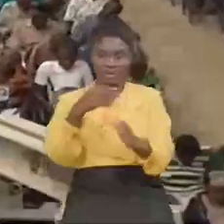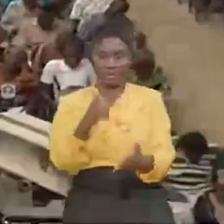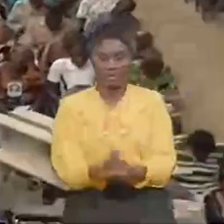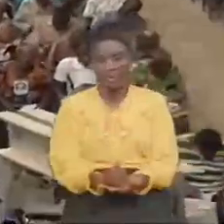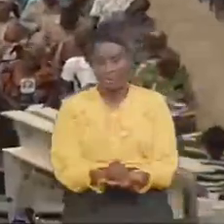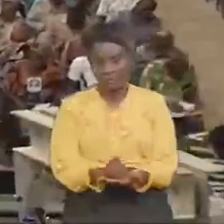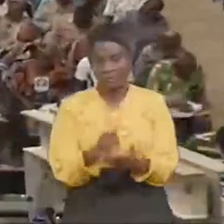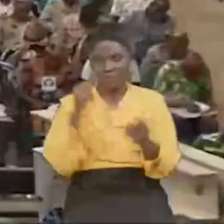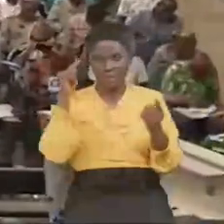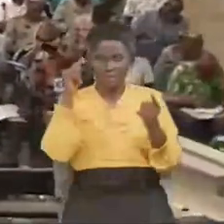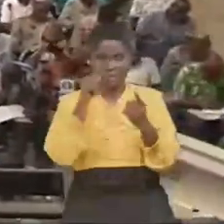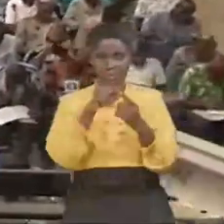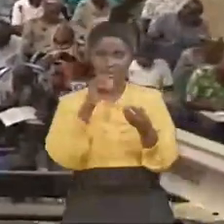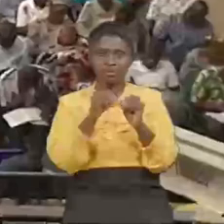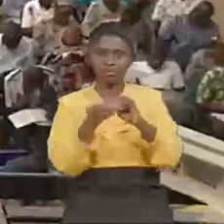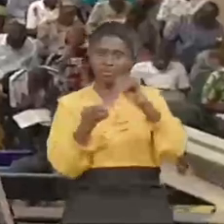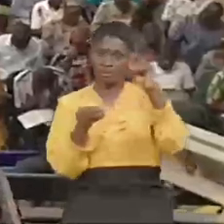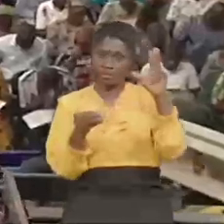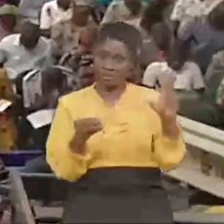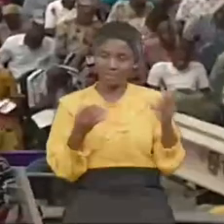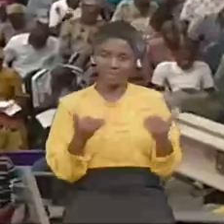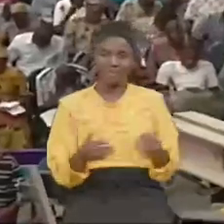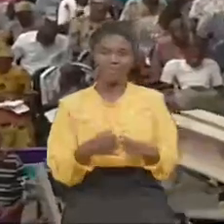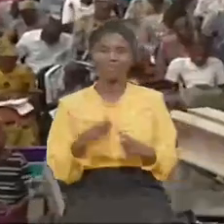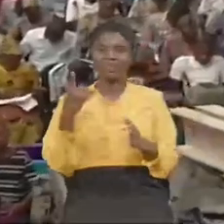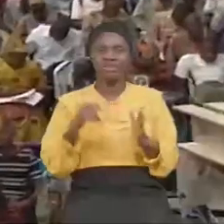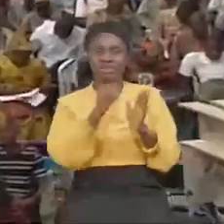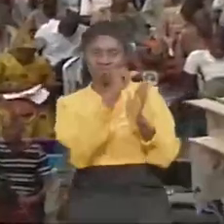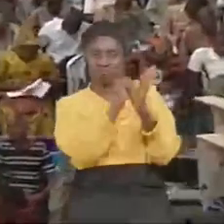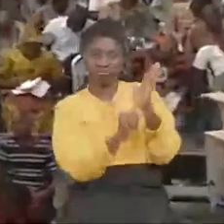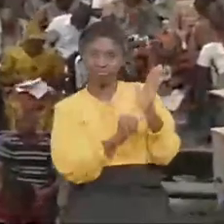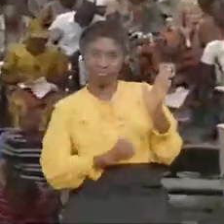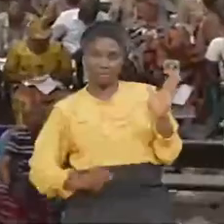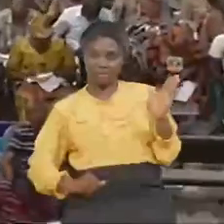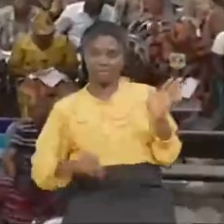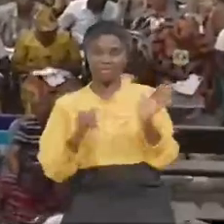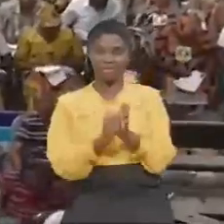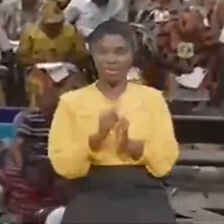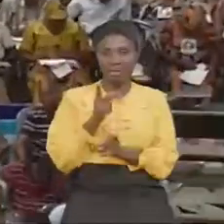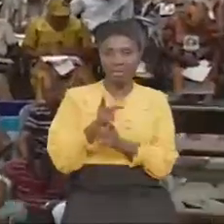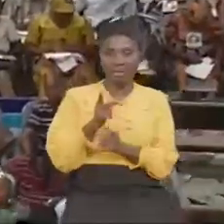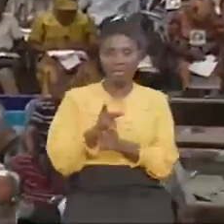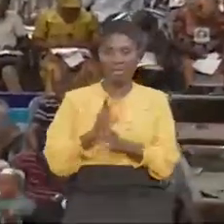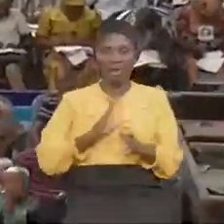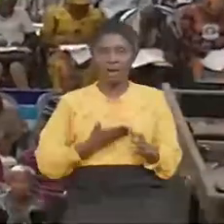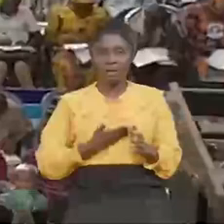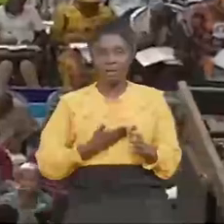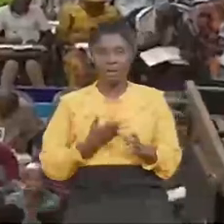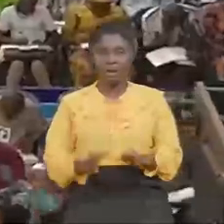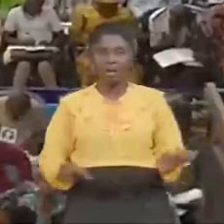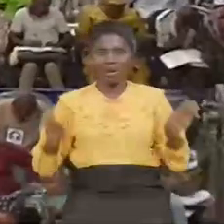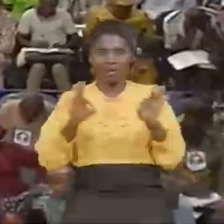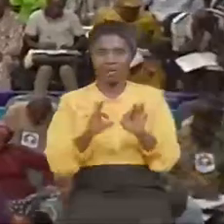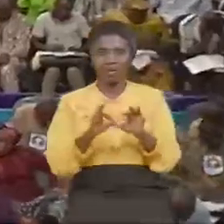point maintenant. La circoncision qui maintient notre dignité. Elle nous